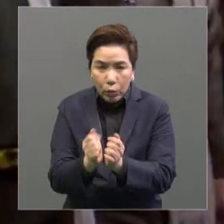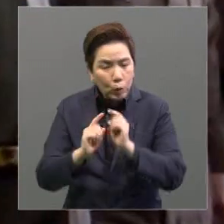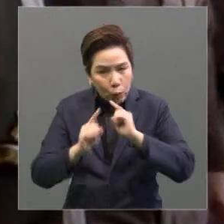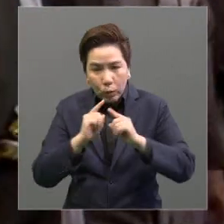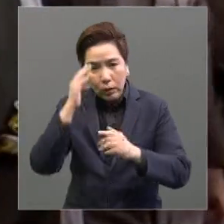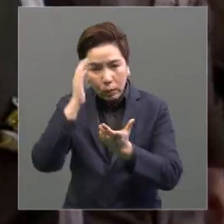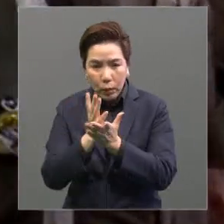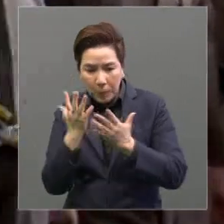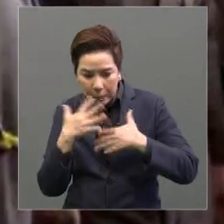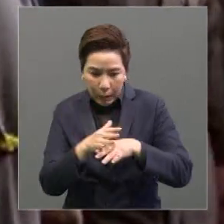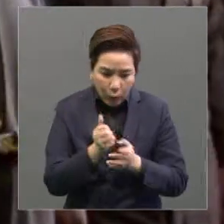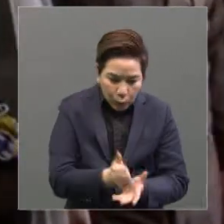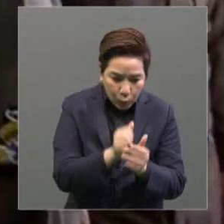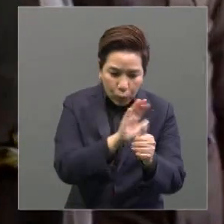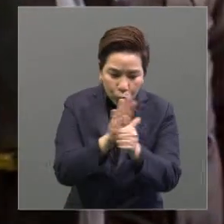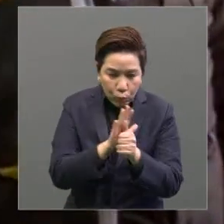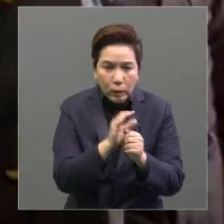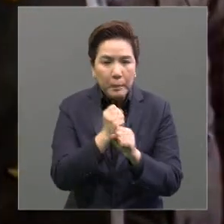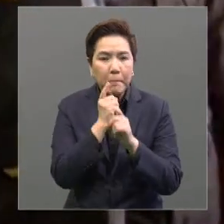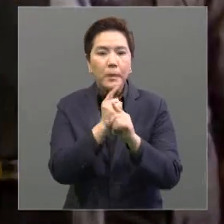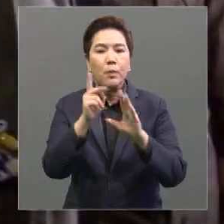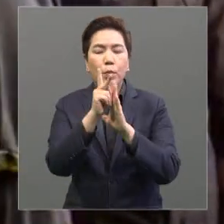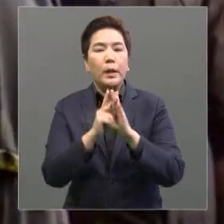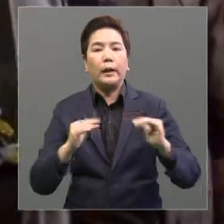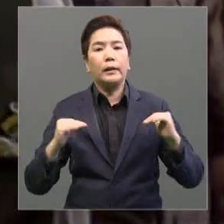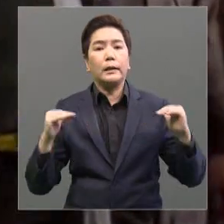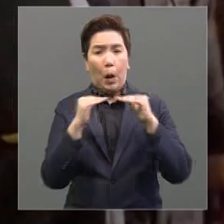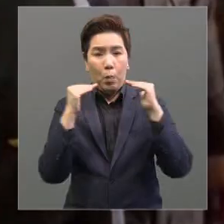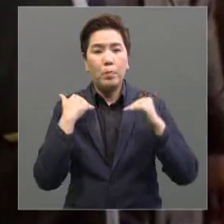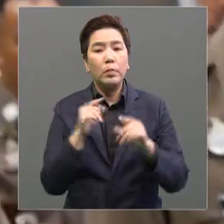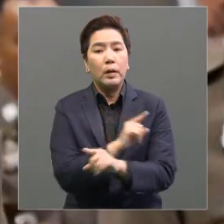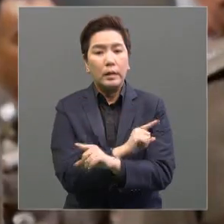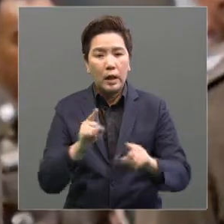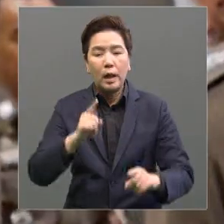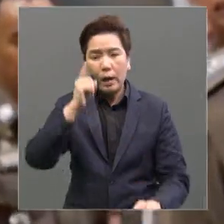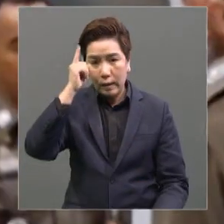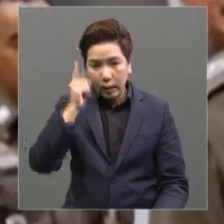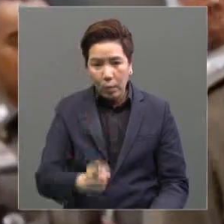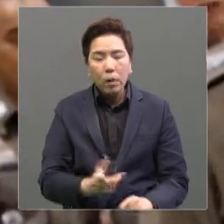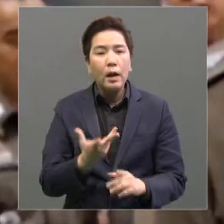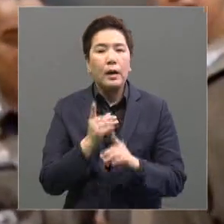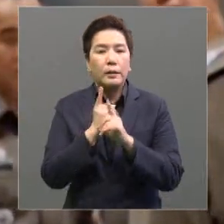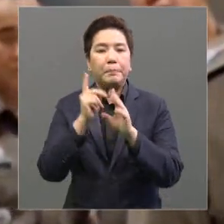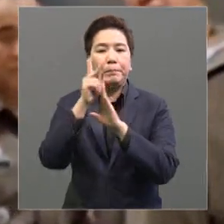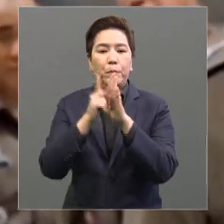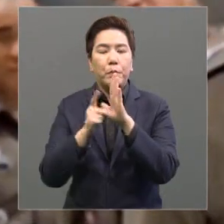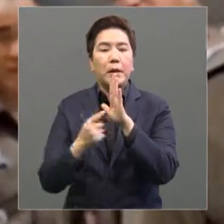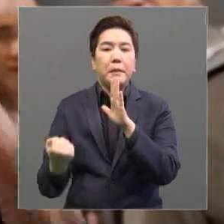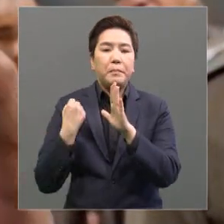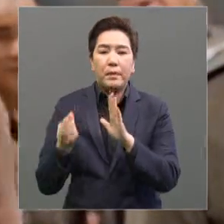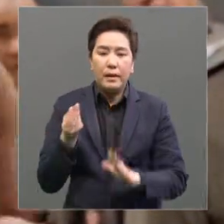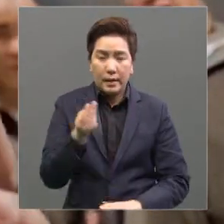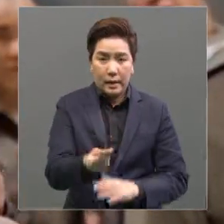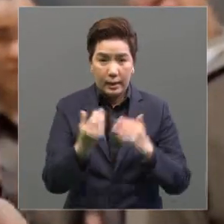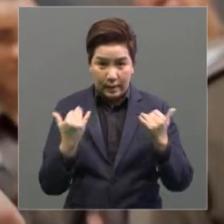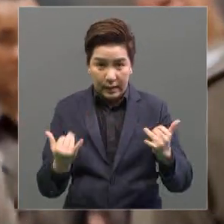อมที่จะประสานงานดำเนินการตามกฎหมายให้อย่างเสมอภาคแต่ว่าทุกอย่างก็จะต้องอยู่ภายใต้กรอบกฎหมายที่ให้อำนาจไว้นะ